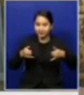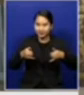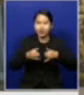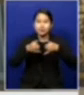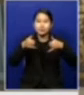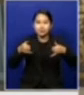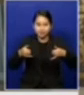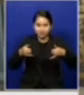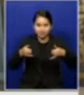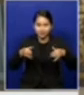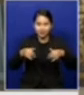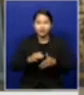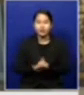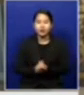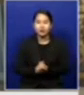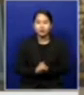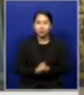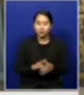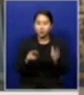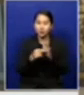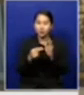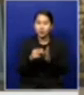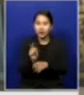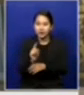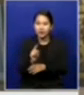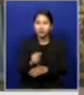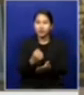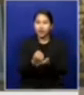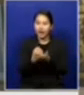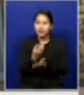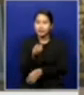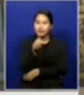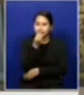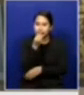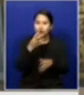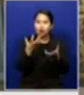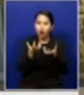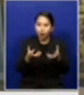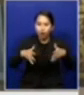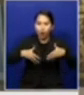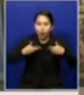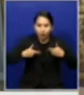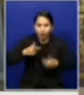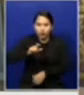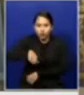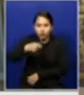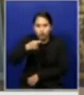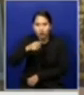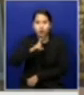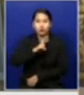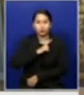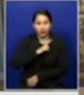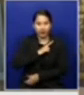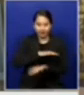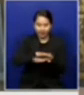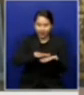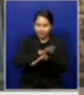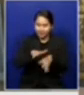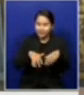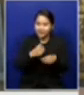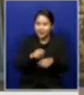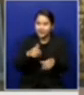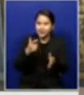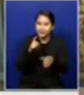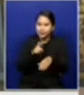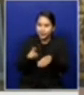ลเป็นการที่จะช่วยกินร้อนช้อนกลางช้อนส่วนตัวล้างมือต่างๆถือว่าทั่วประเทศให้